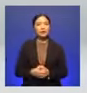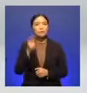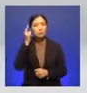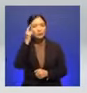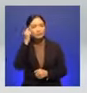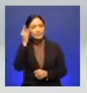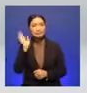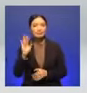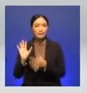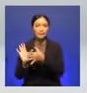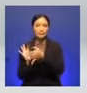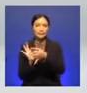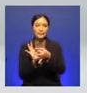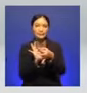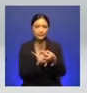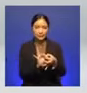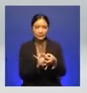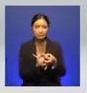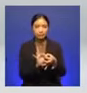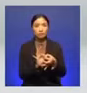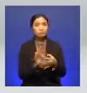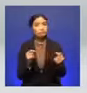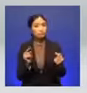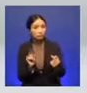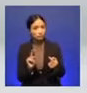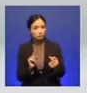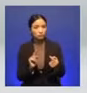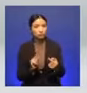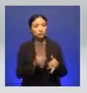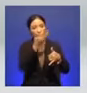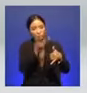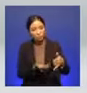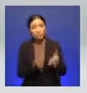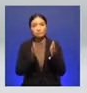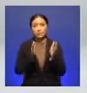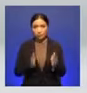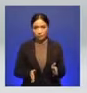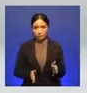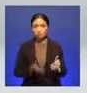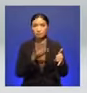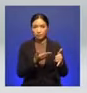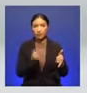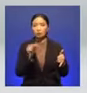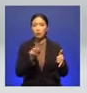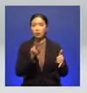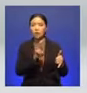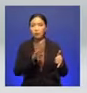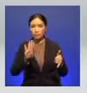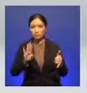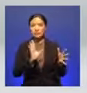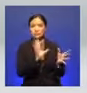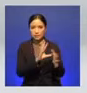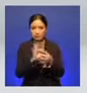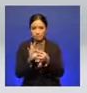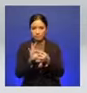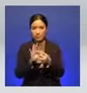คิดที่เราเนี่ยเชื่อมโยงสิ่งที่เป็นเรื่องของตัวตนของเขานะคะแล้วก็ตัวระบบเช่น